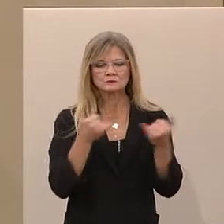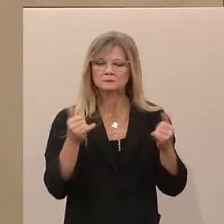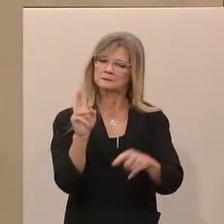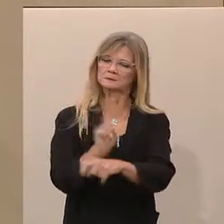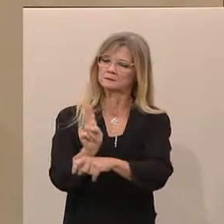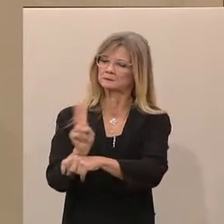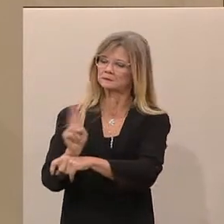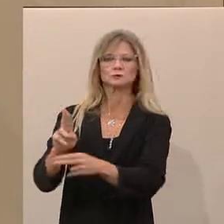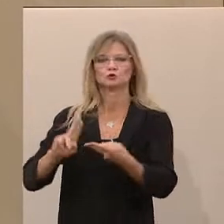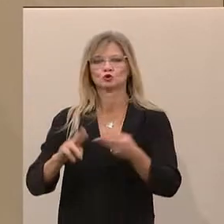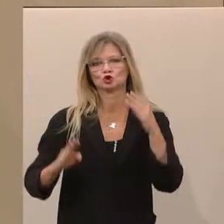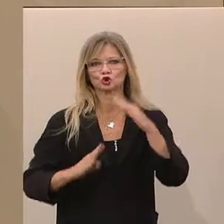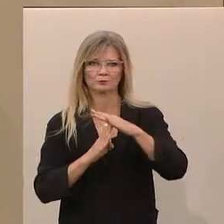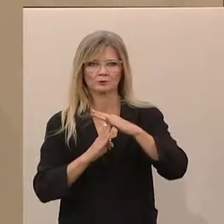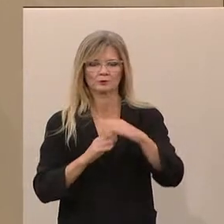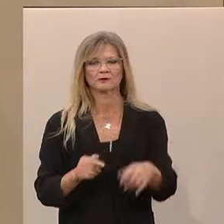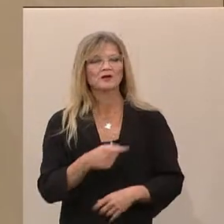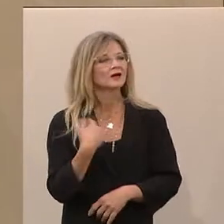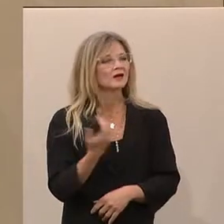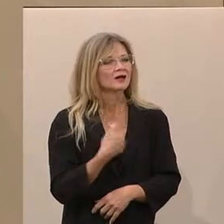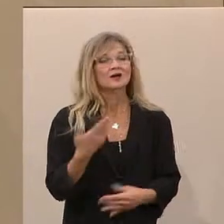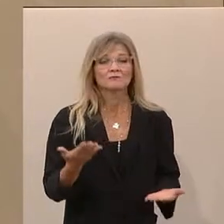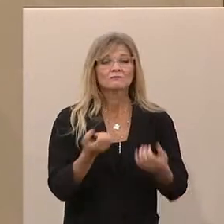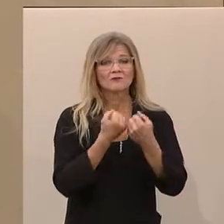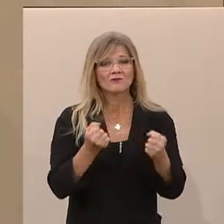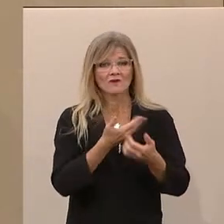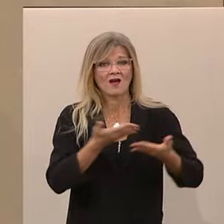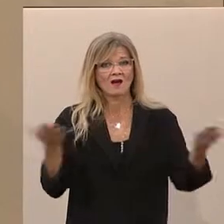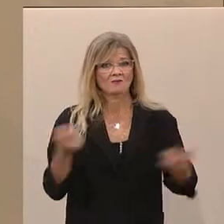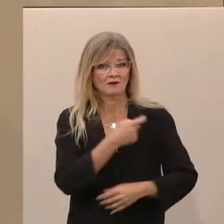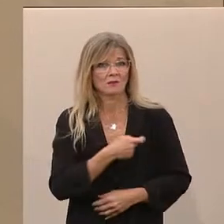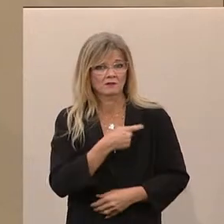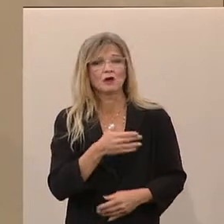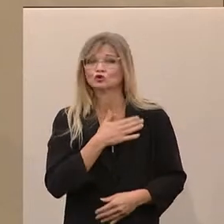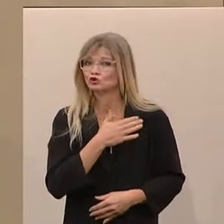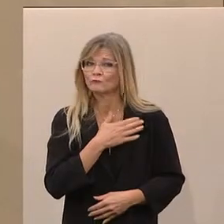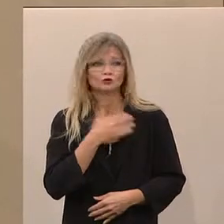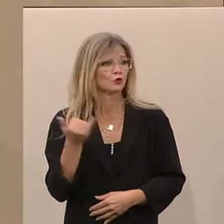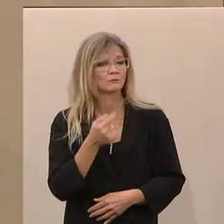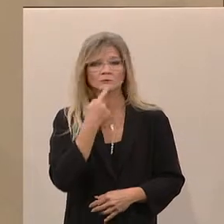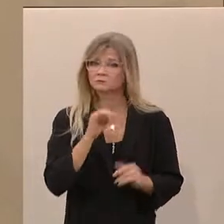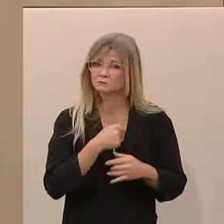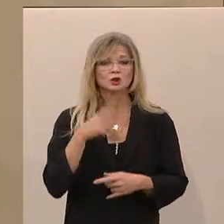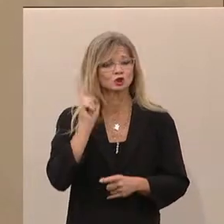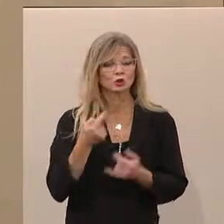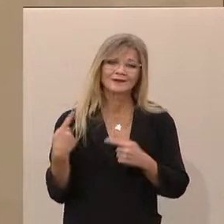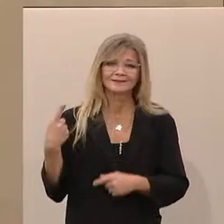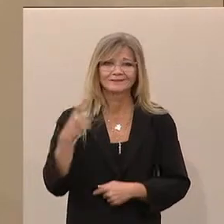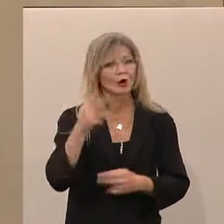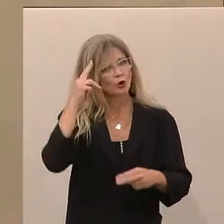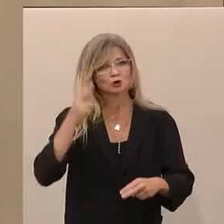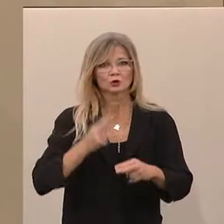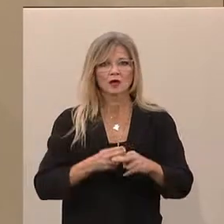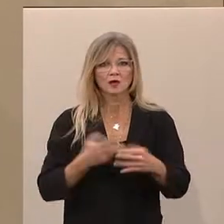Und natürlich stehen wir als freiheitliche Parlamentsfraktion auch zur immerwährenden Neutralität, die wir mit Leben erfüllen wollen, denn es